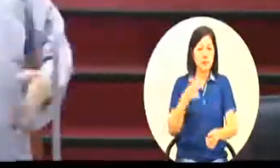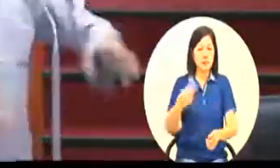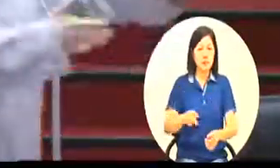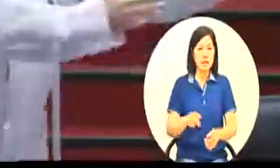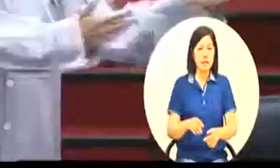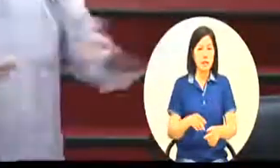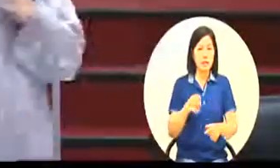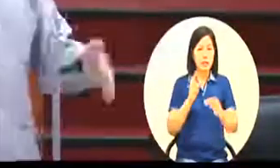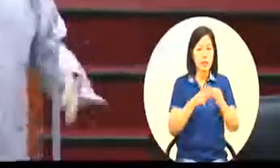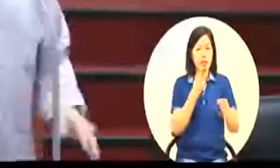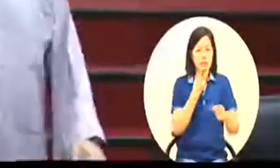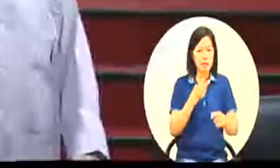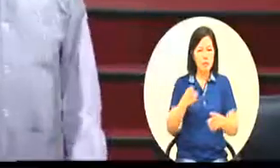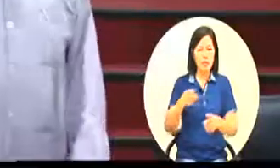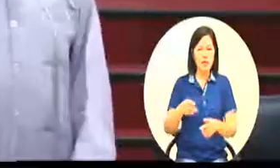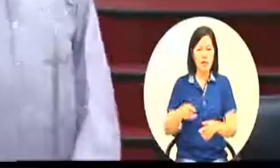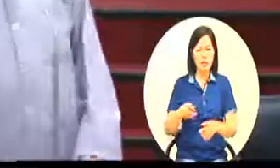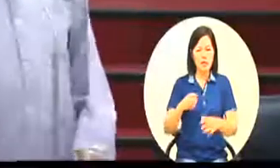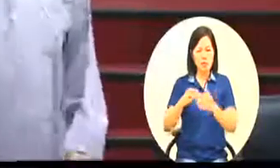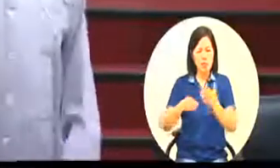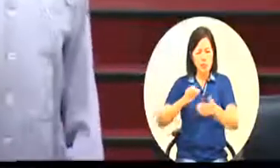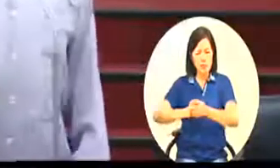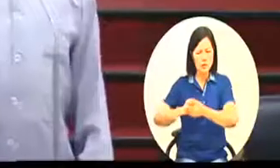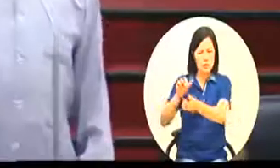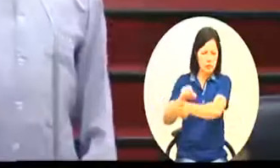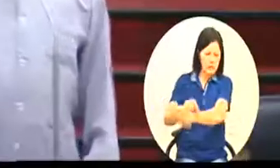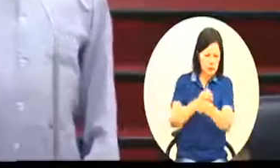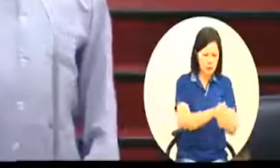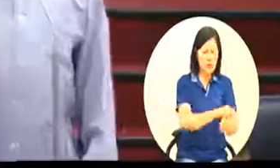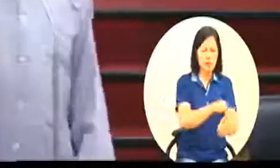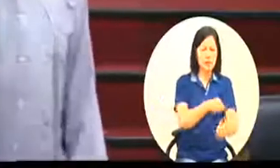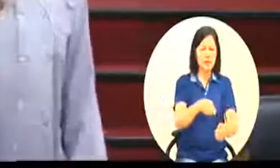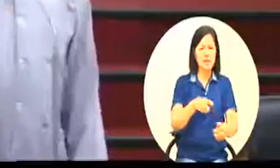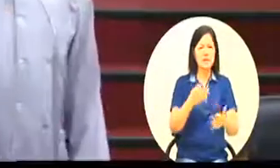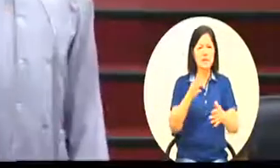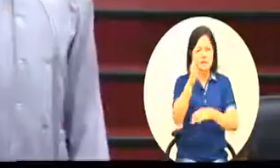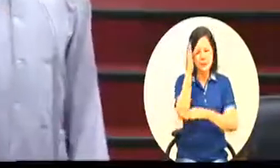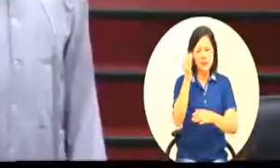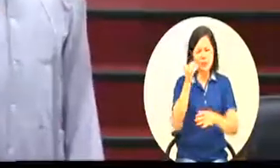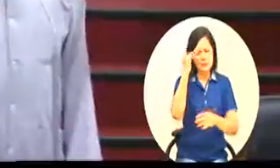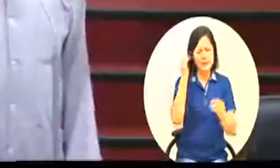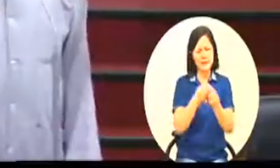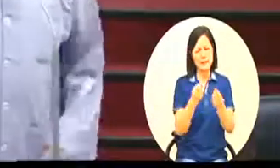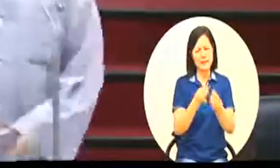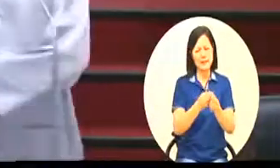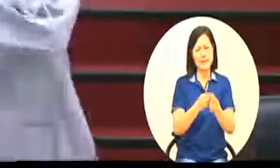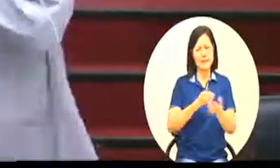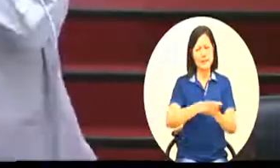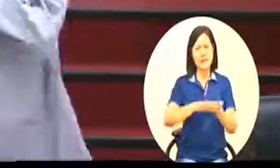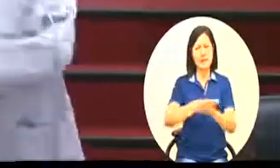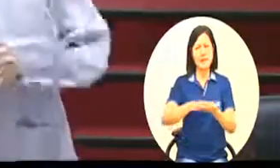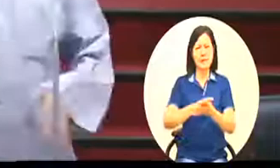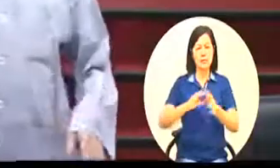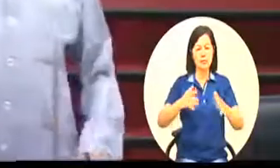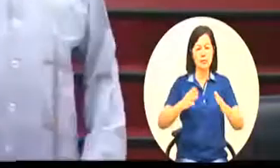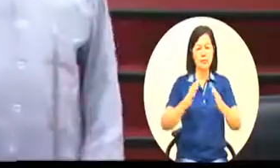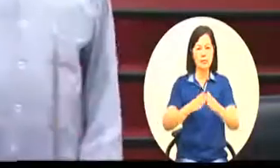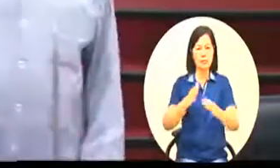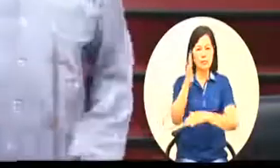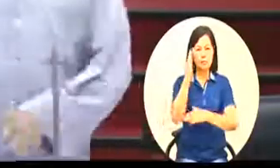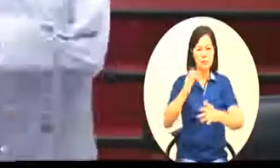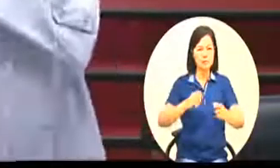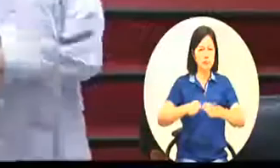的规定啦，要甲你抓来关啦，啊，这是啥物政府啦？支持民进党都有路用呢？国家政策做了足